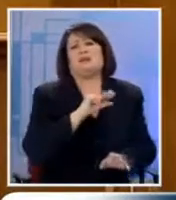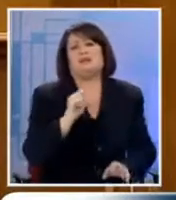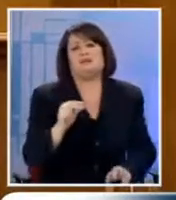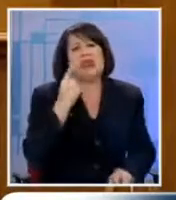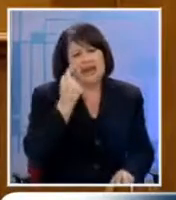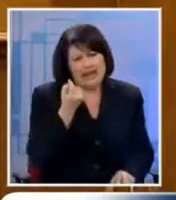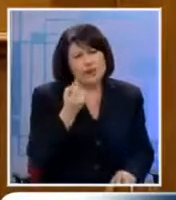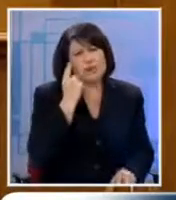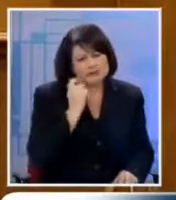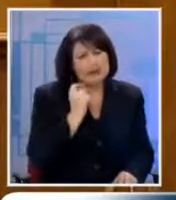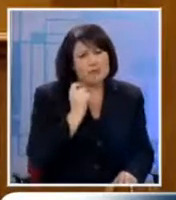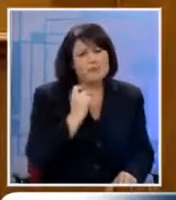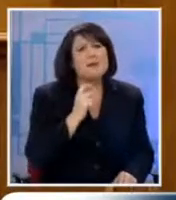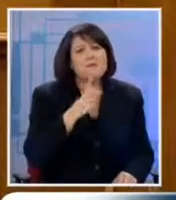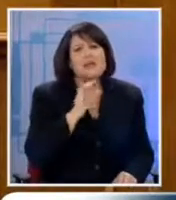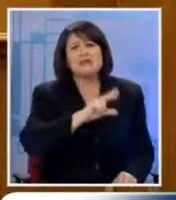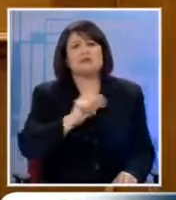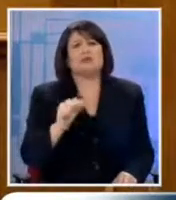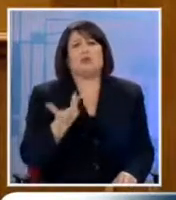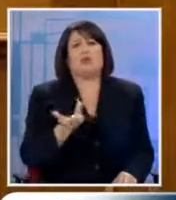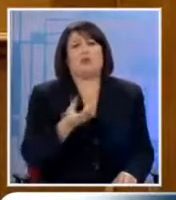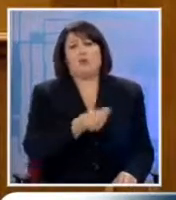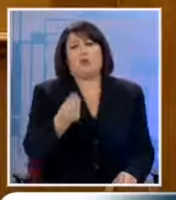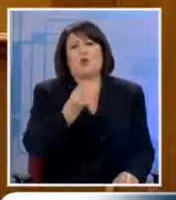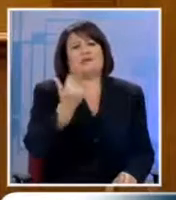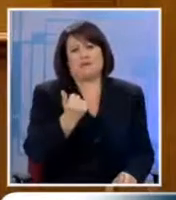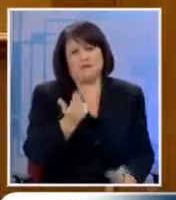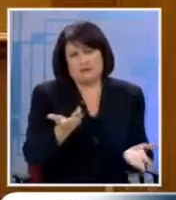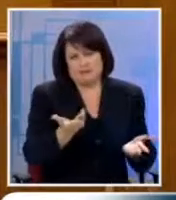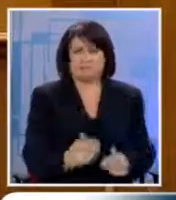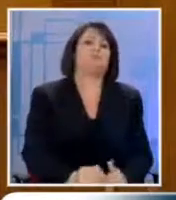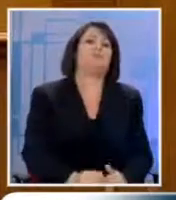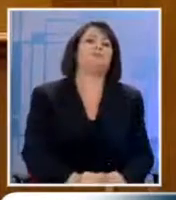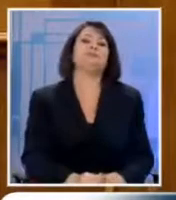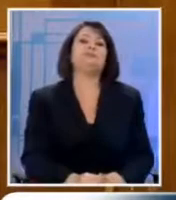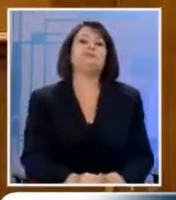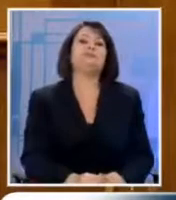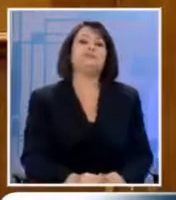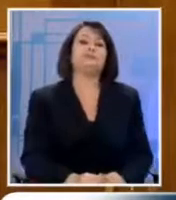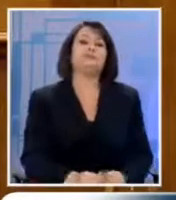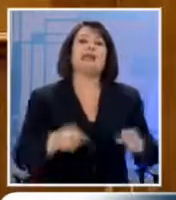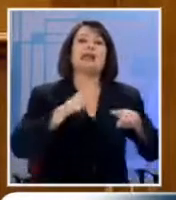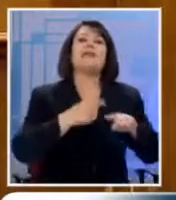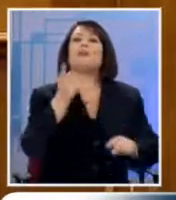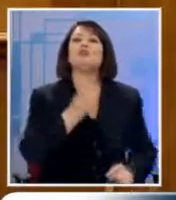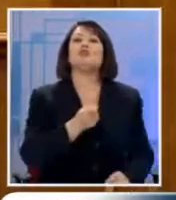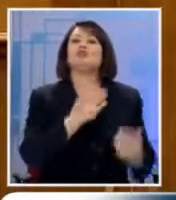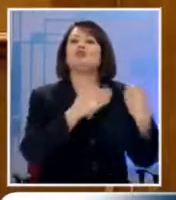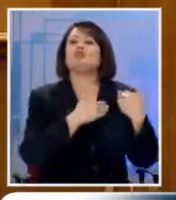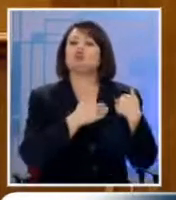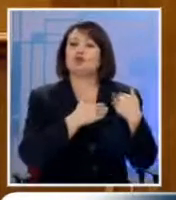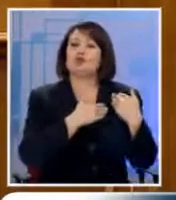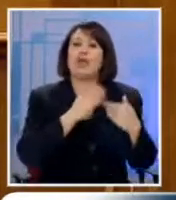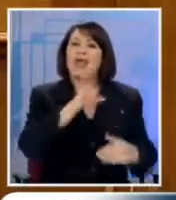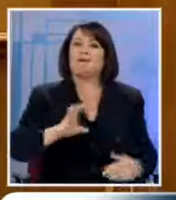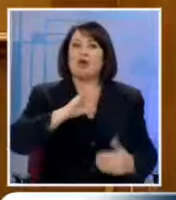τον τουρισμό, μπορεί να είναι αυτό το στοιχείο καταλυτικό. Το μερίδιο της Ελλάδας σε σύγκριση με την ανωδική